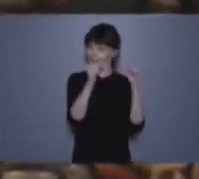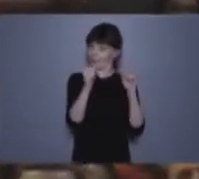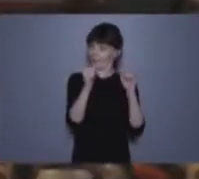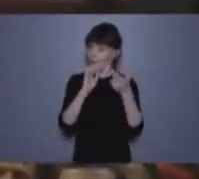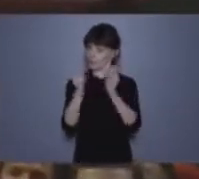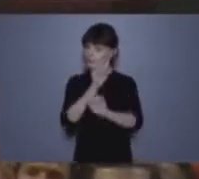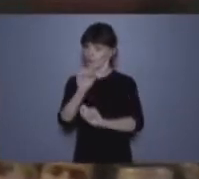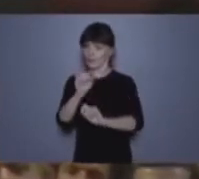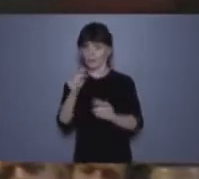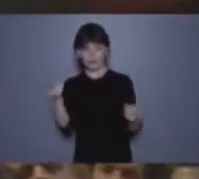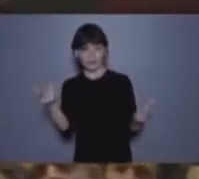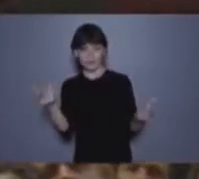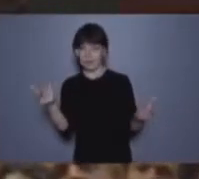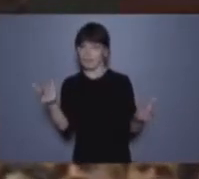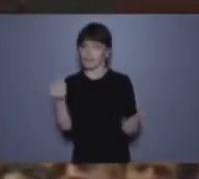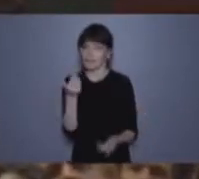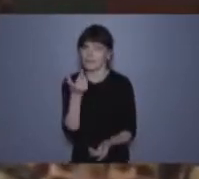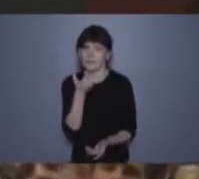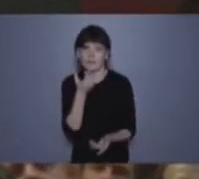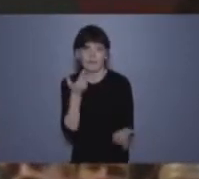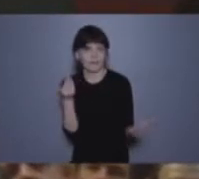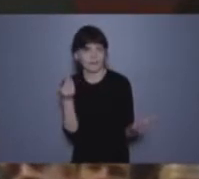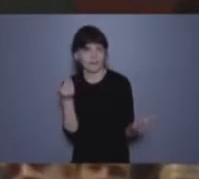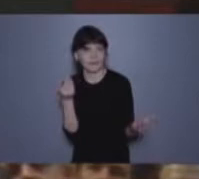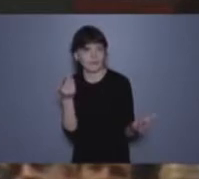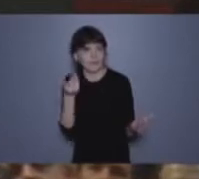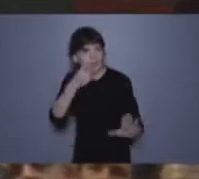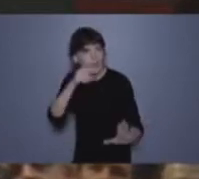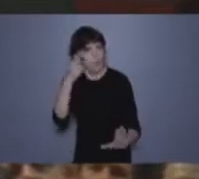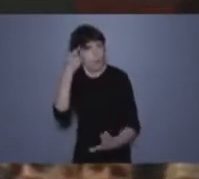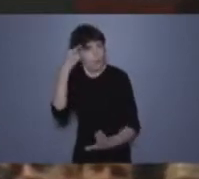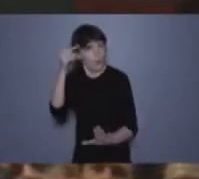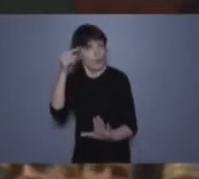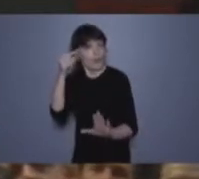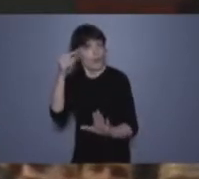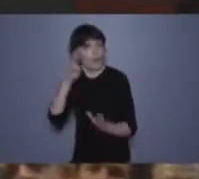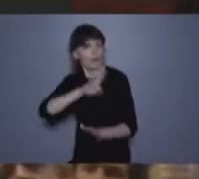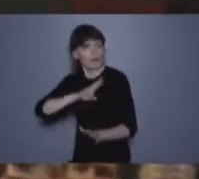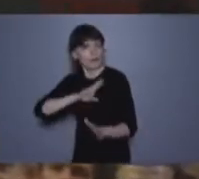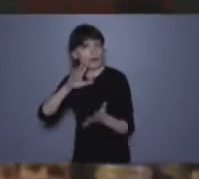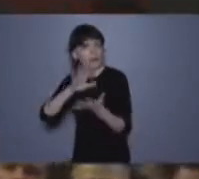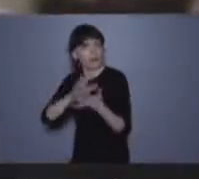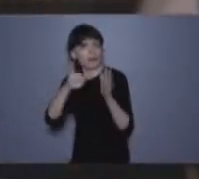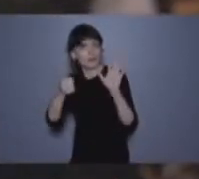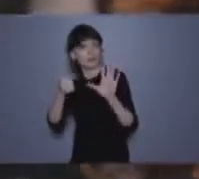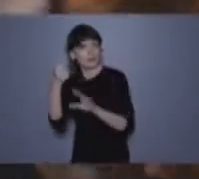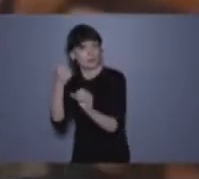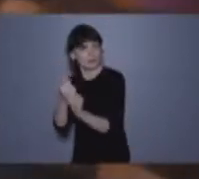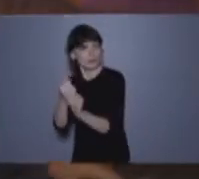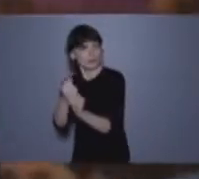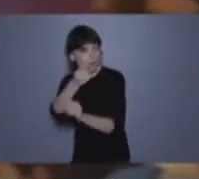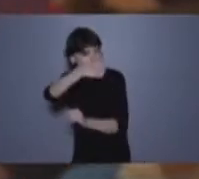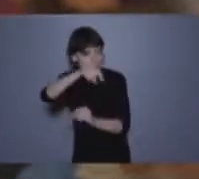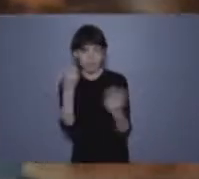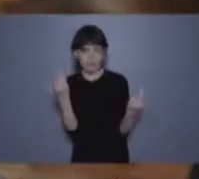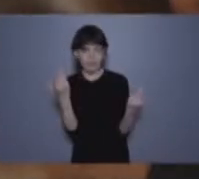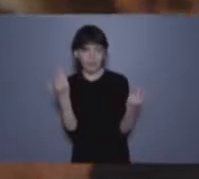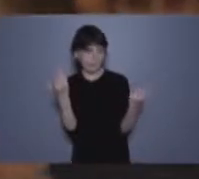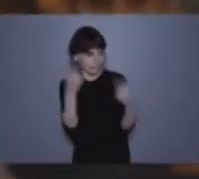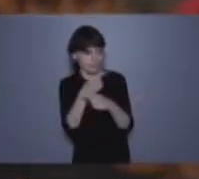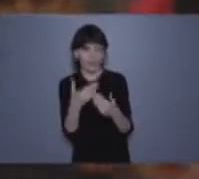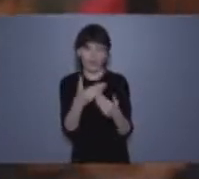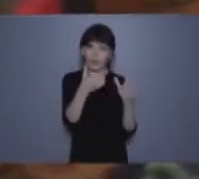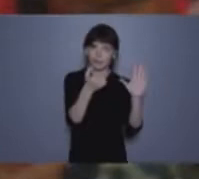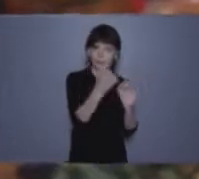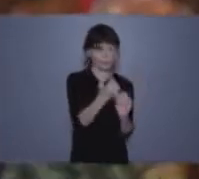pas. Donc, ils sont pour la retraite à 62 ans et vous, vous êtes pour la retraite à 60 ans. Quel genre de mandat vous me